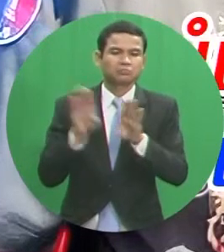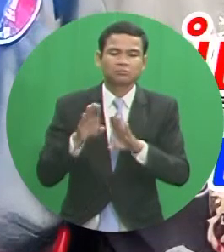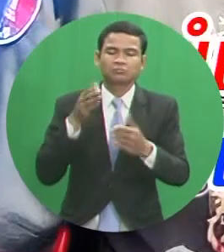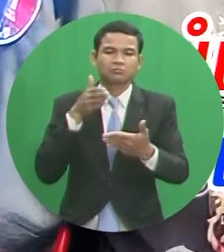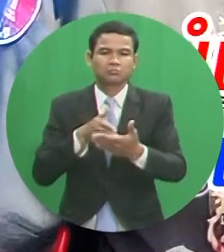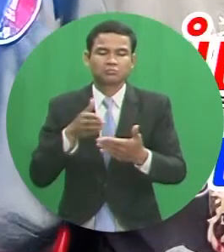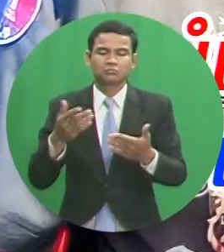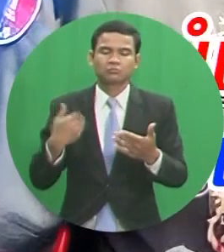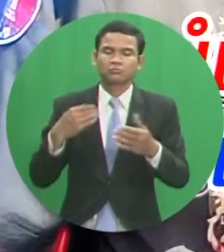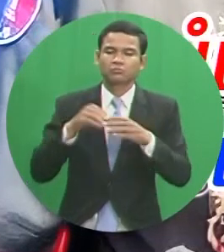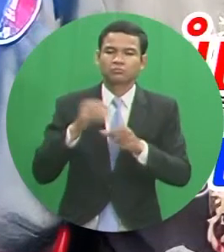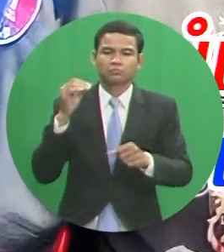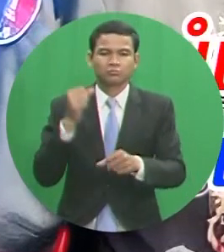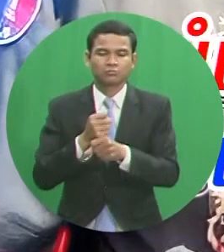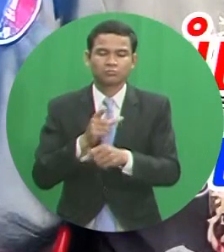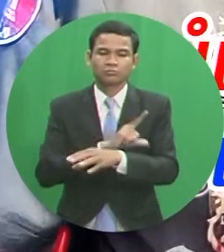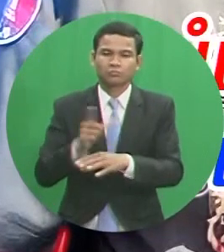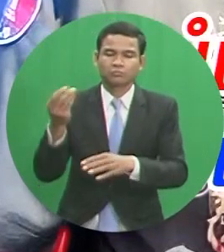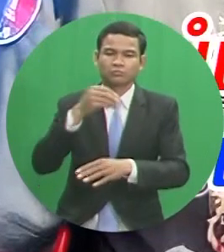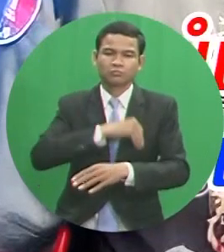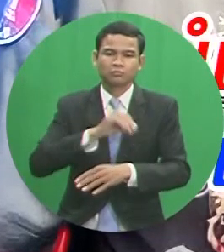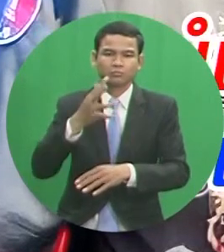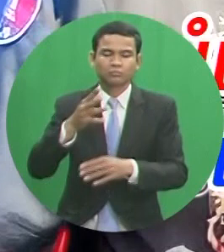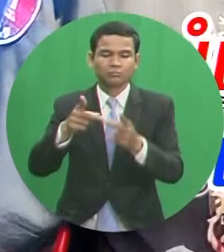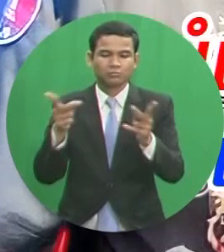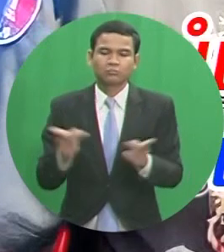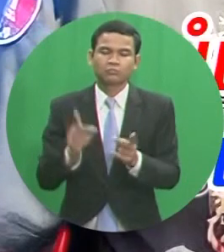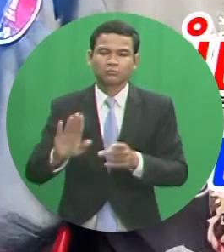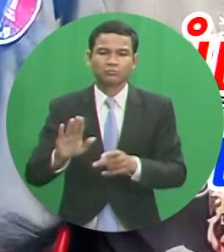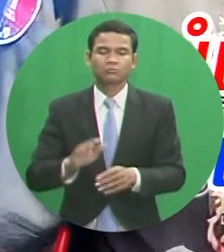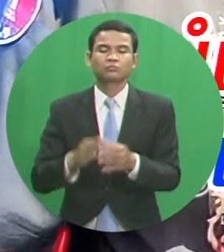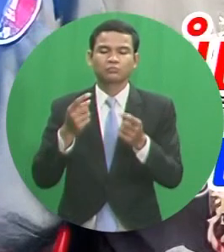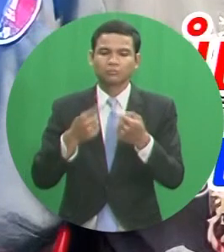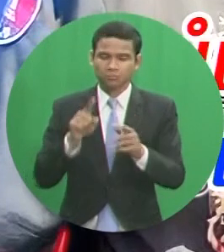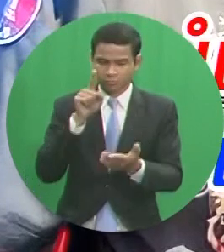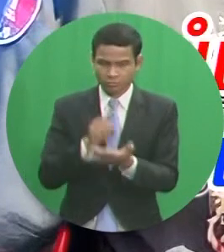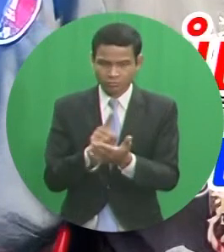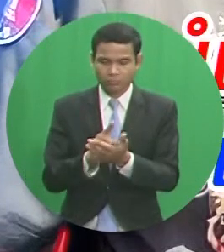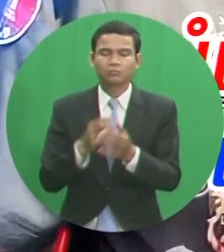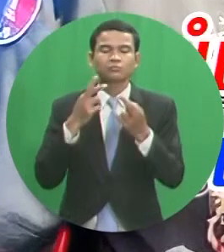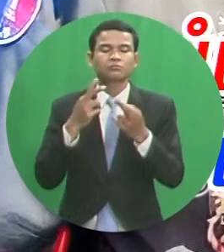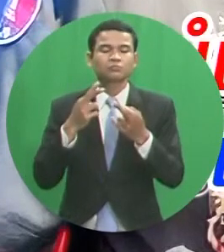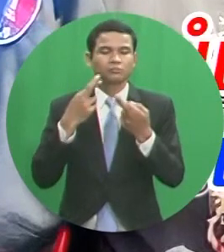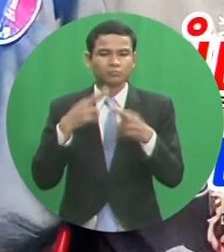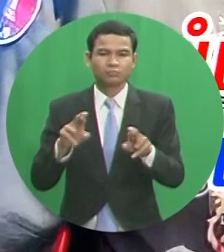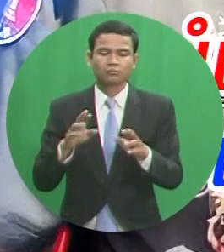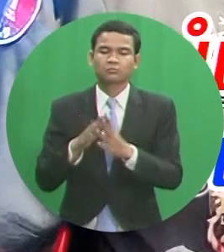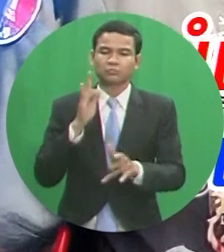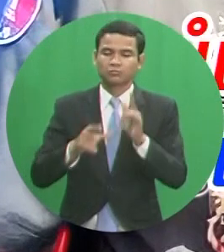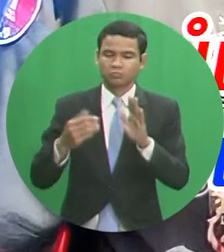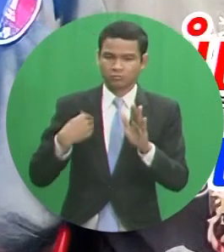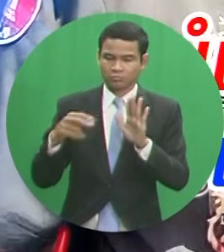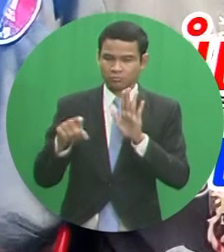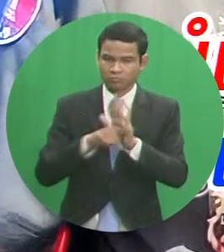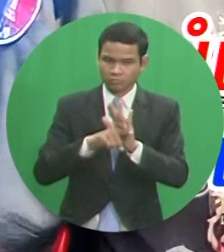าหรือกาโรซีในขนมดำบานุปนใต้ขนมกาในได้เมียนวิจิเมียนยังตรัก